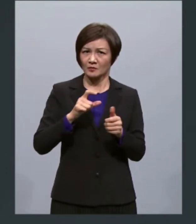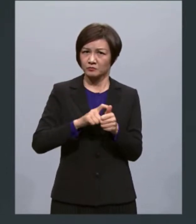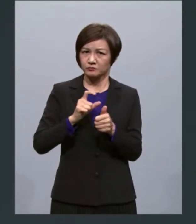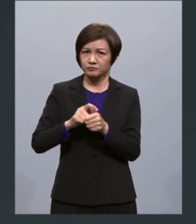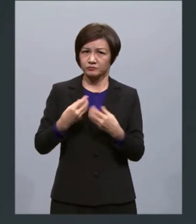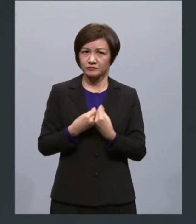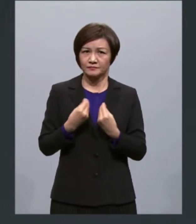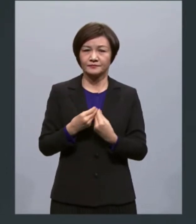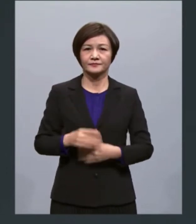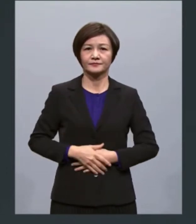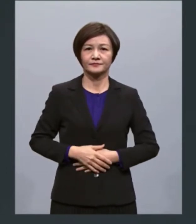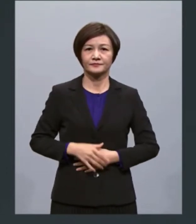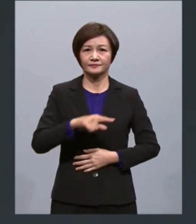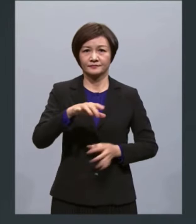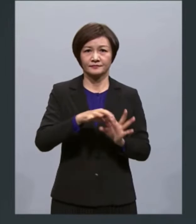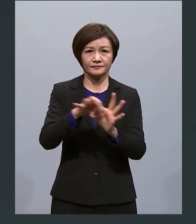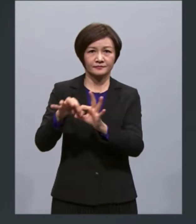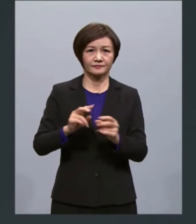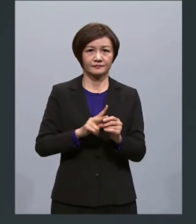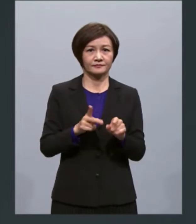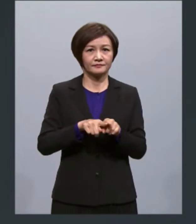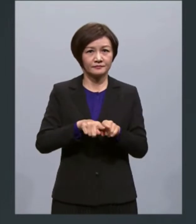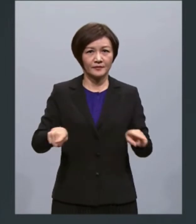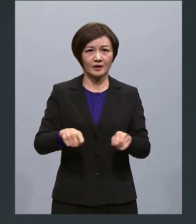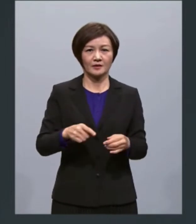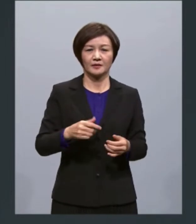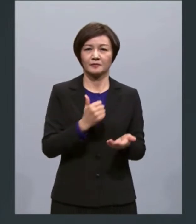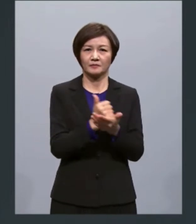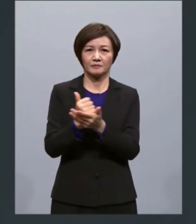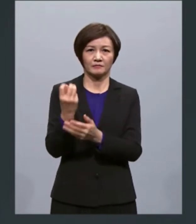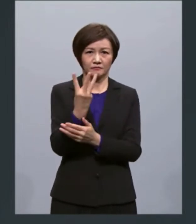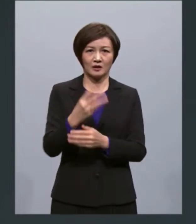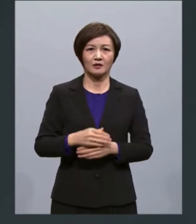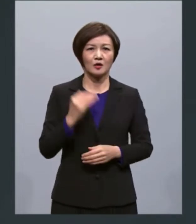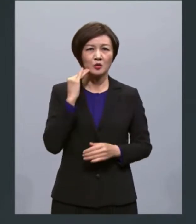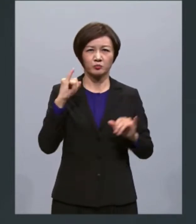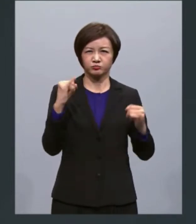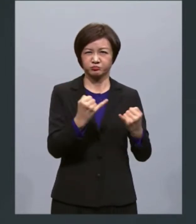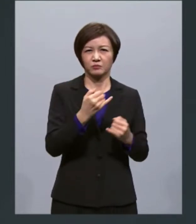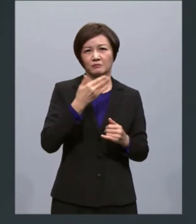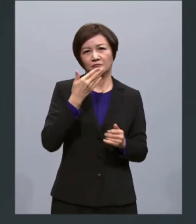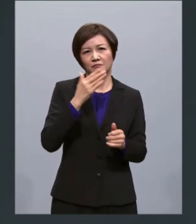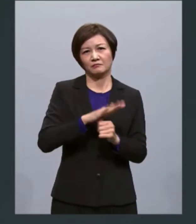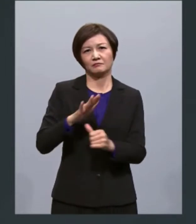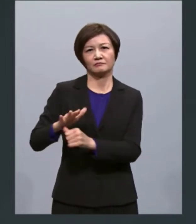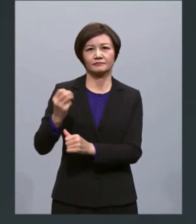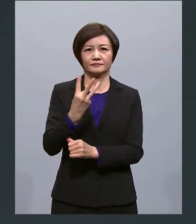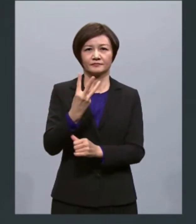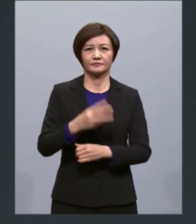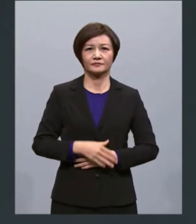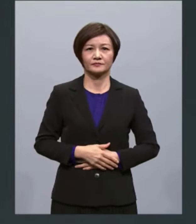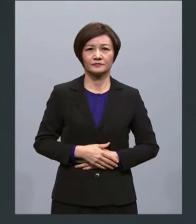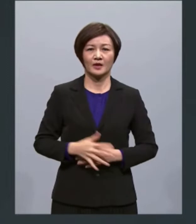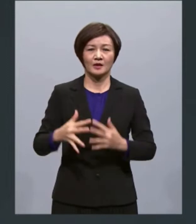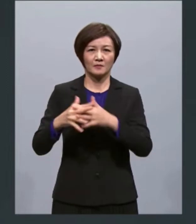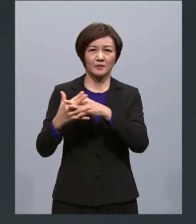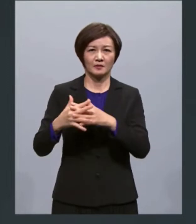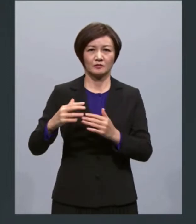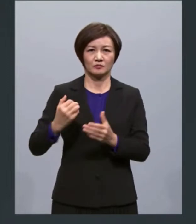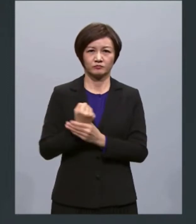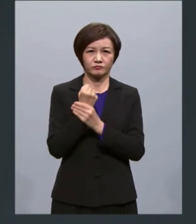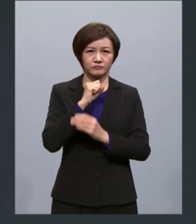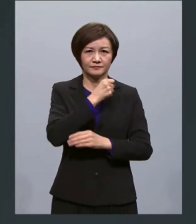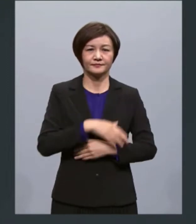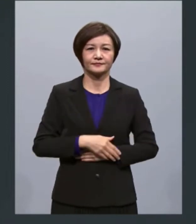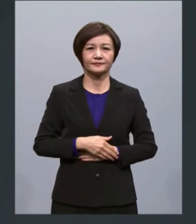在这个关系里面，和平就三赢，冲突就三输。美国是台湾最重要的盟邦，